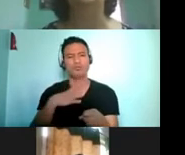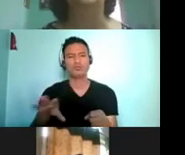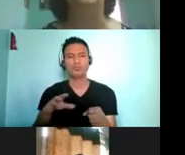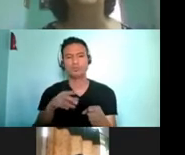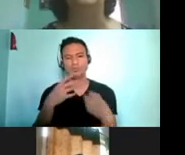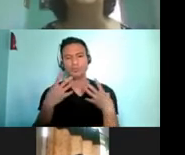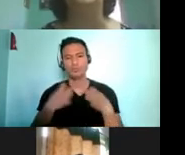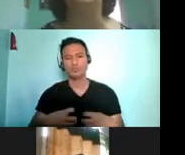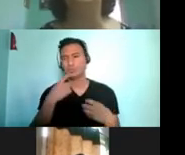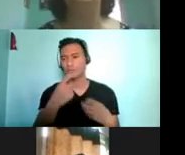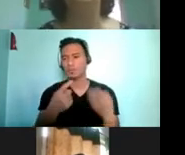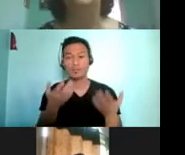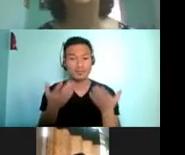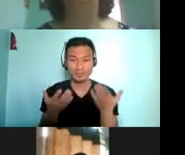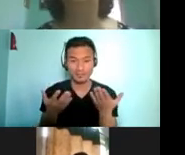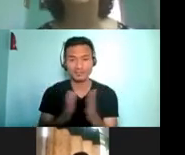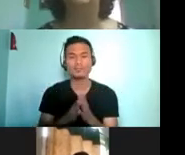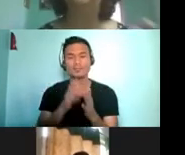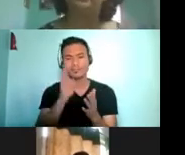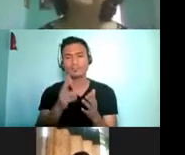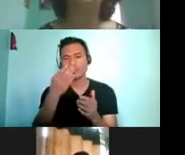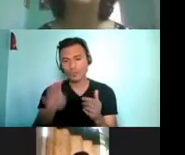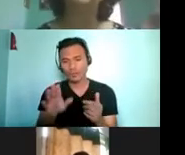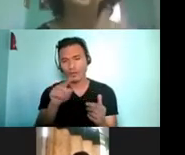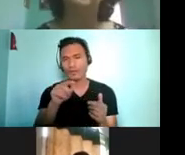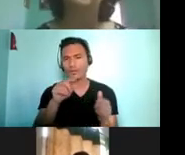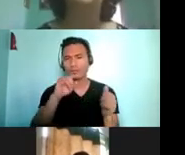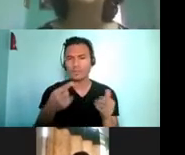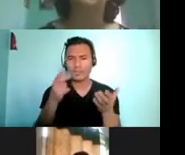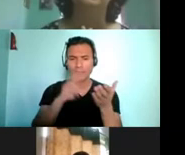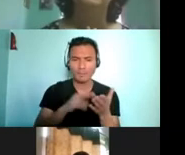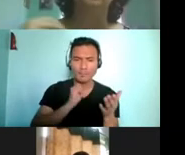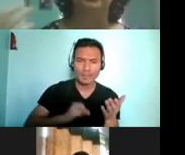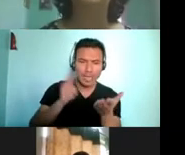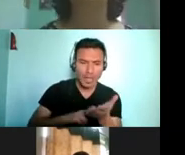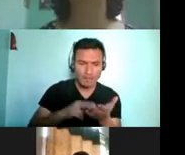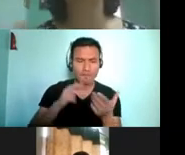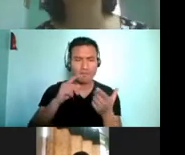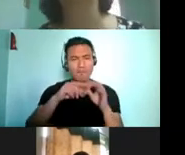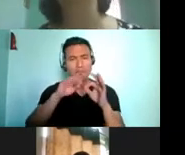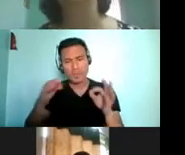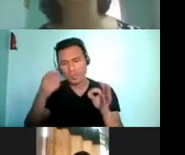यसलाई दुख्यो भनिरहेकै छ होइन त्यो भन्छन् अनि फेरि त्यसमा अझै पीडा थपिन्छ अझै उसलाई